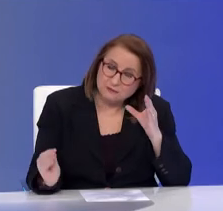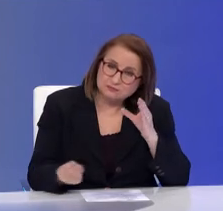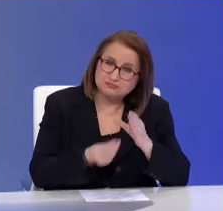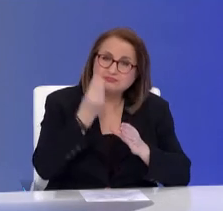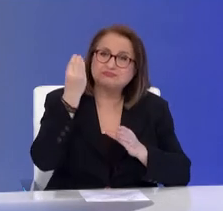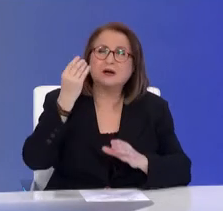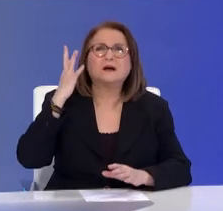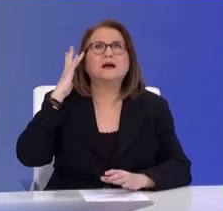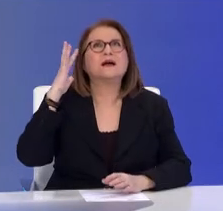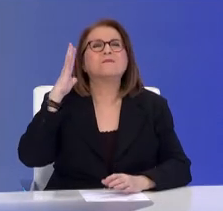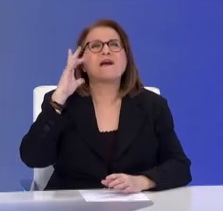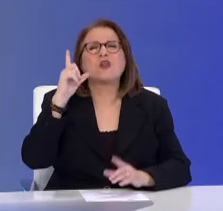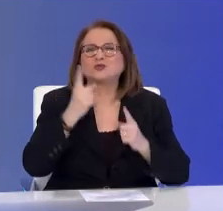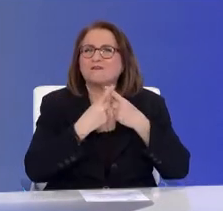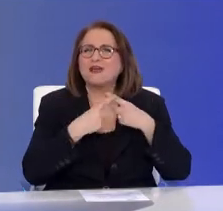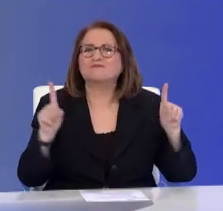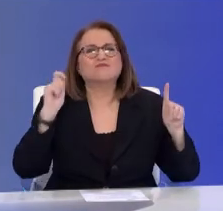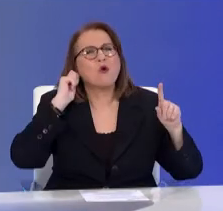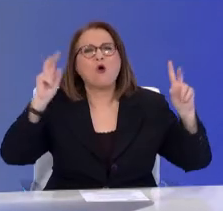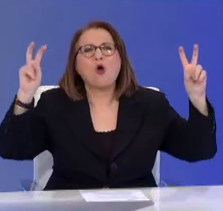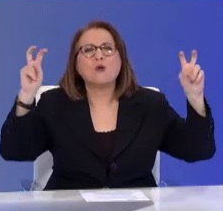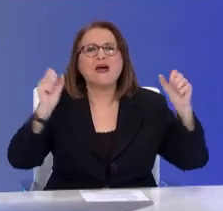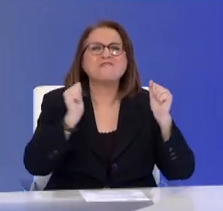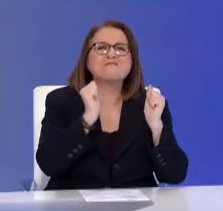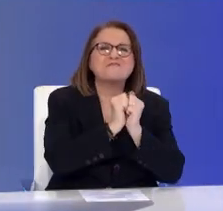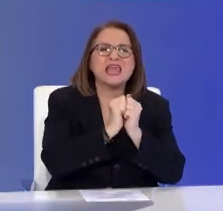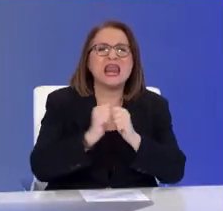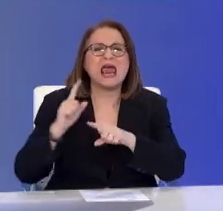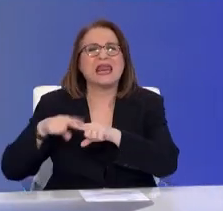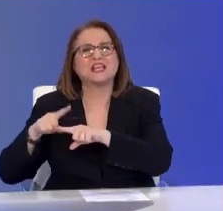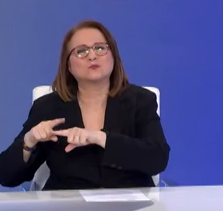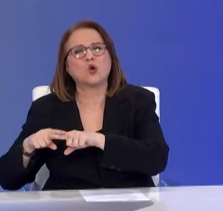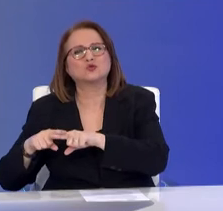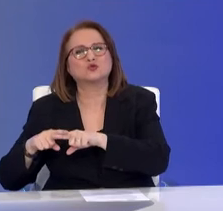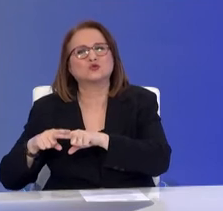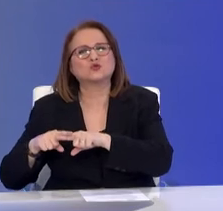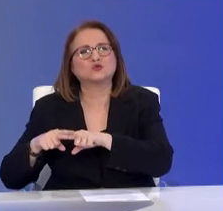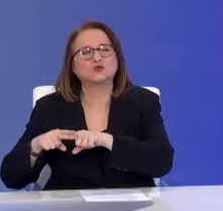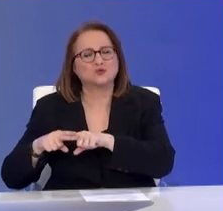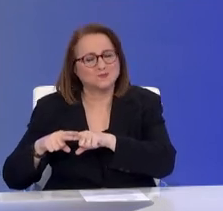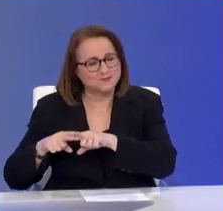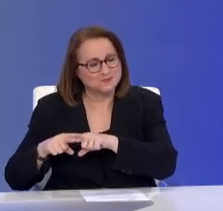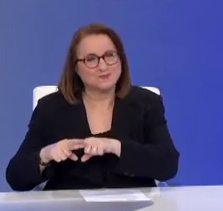τον φιλελληνισμό. Η θυσία του Λόρδου Βίρονα στο Μεσολόγγι το